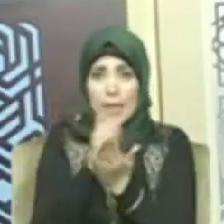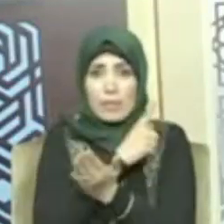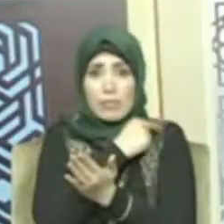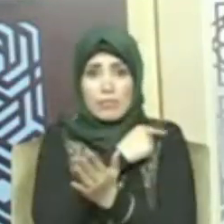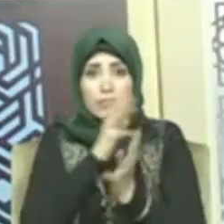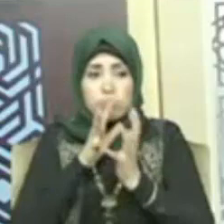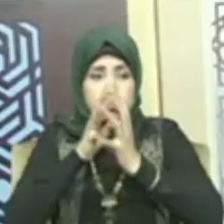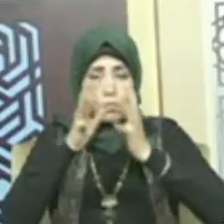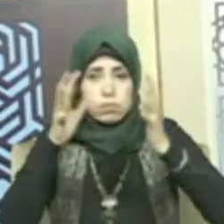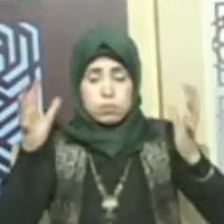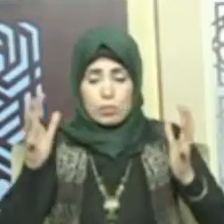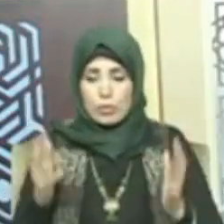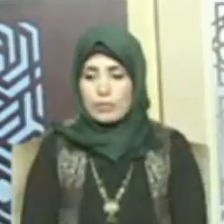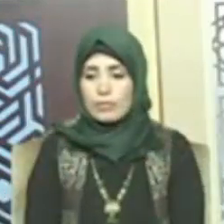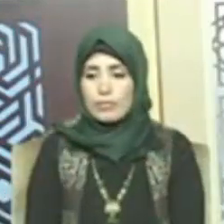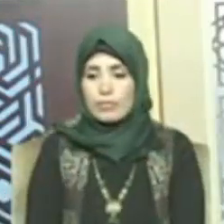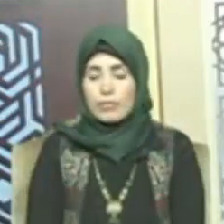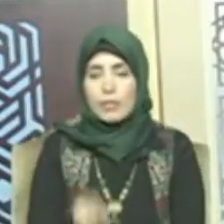هذه السجلات.